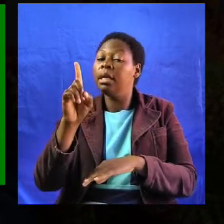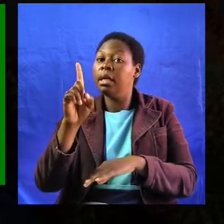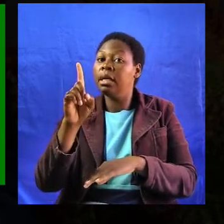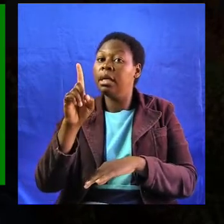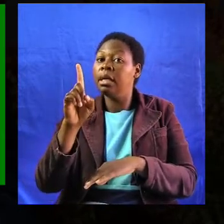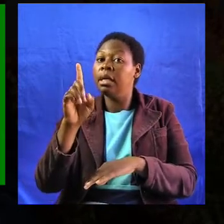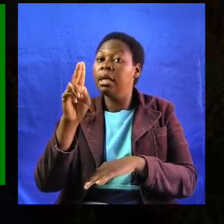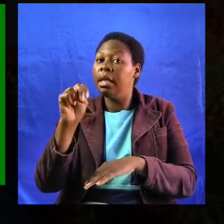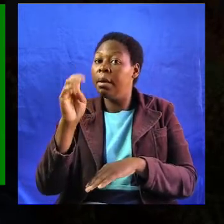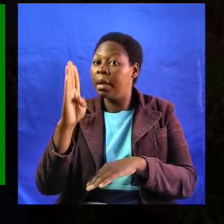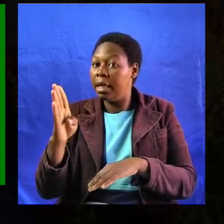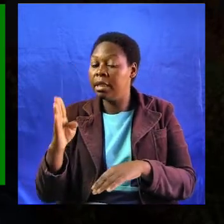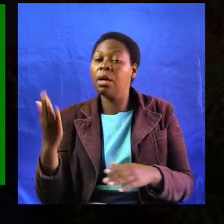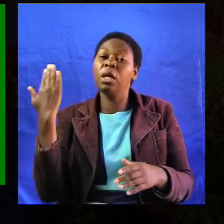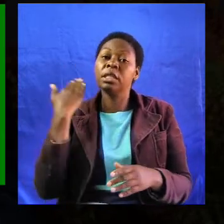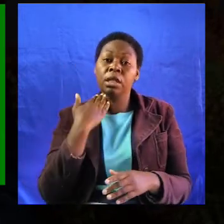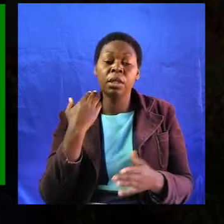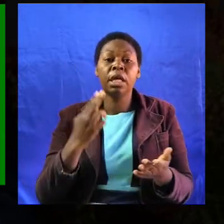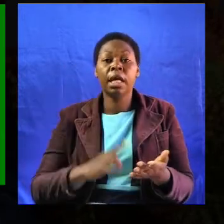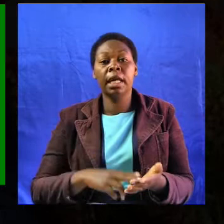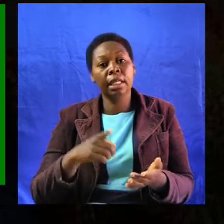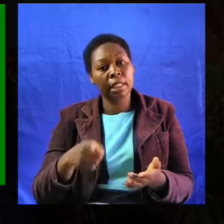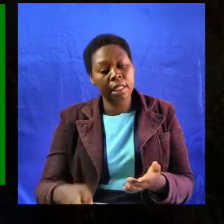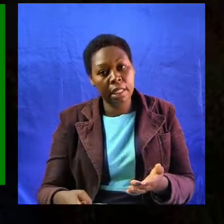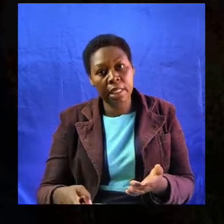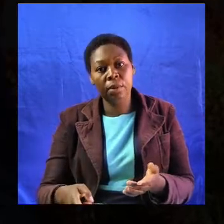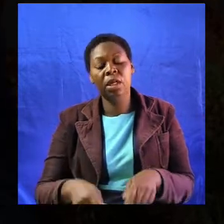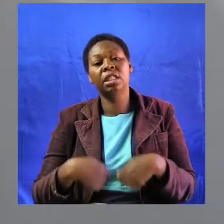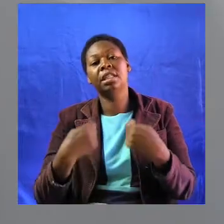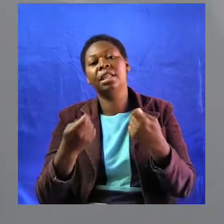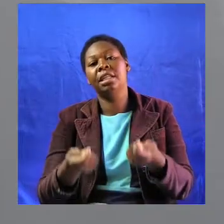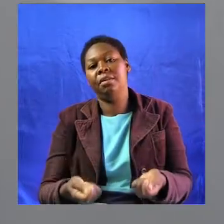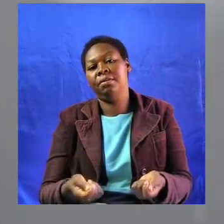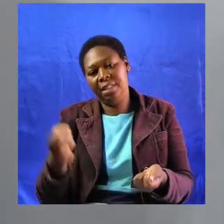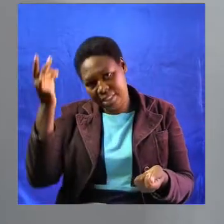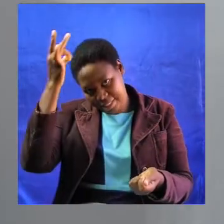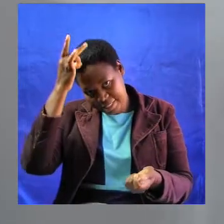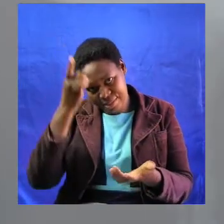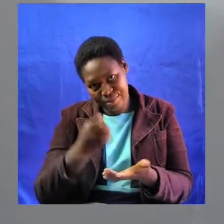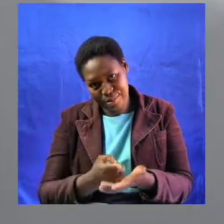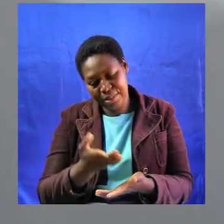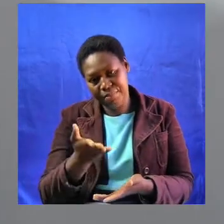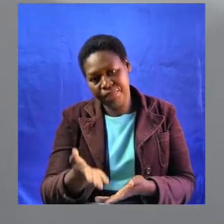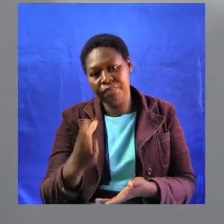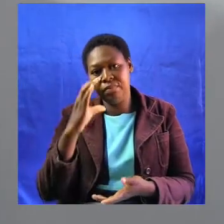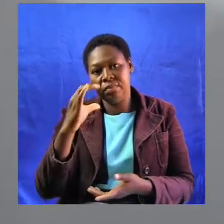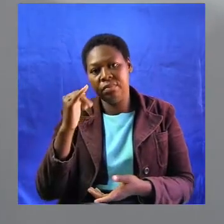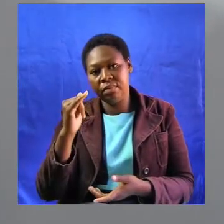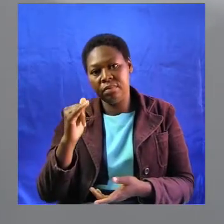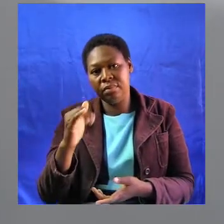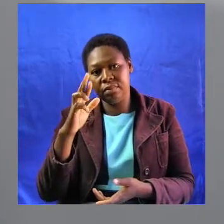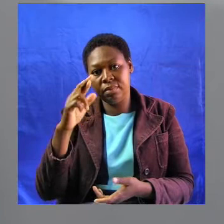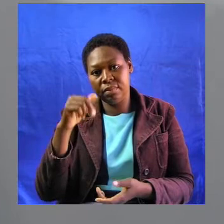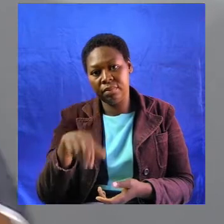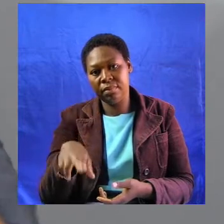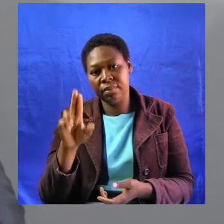ushe aina makore anenge 62. Saka pakanyora chanza chiya chiya patsanangurwa namufundisi kuti